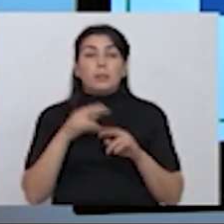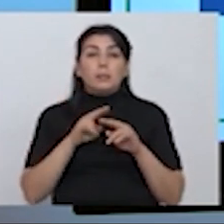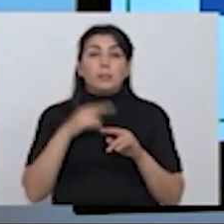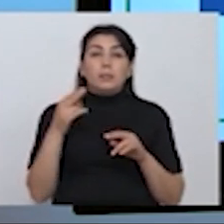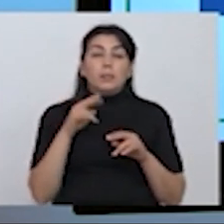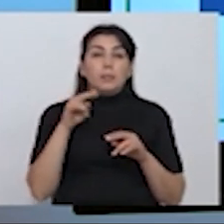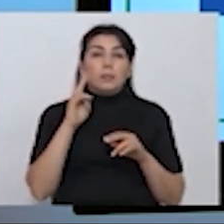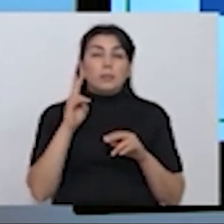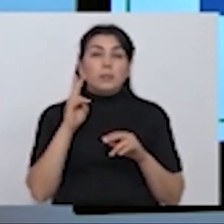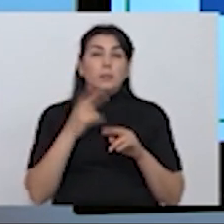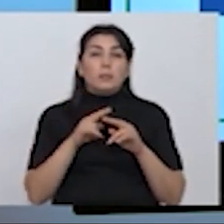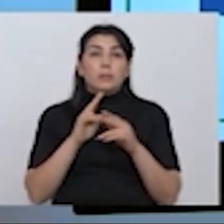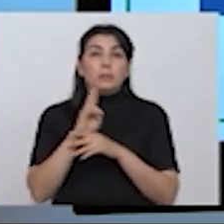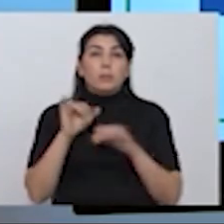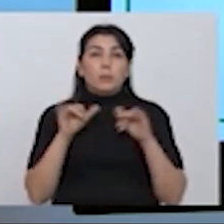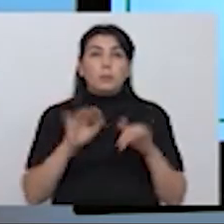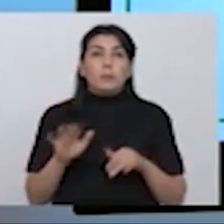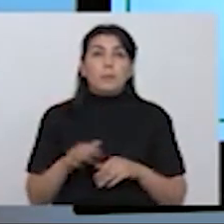ikki hissa ortmaydi.